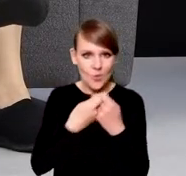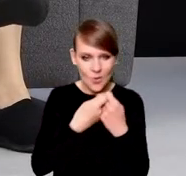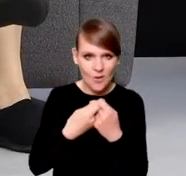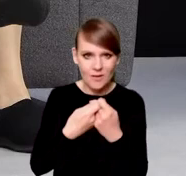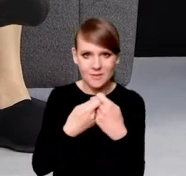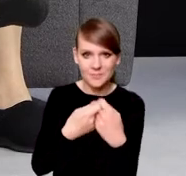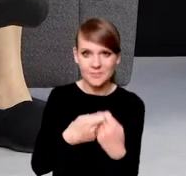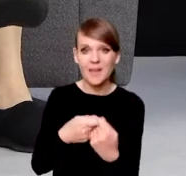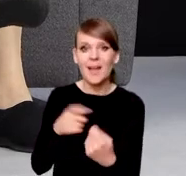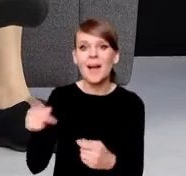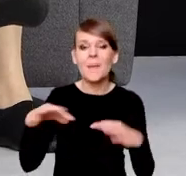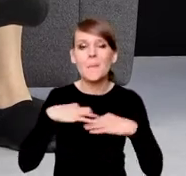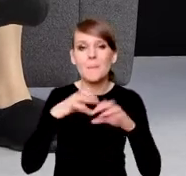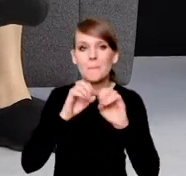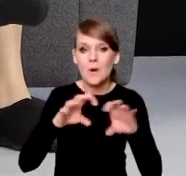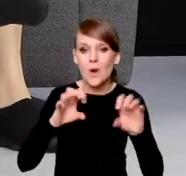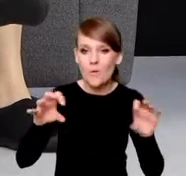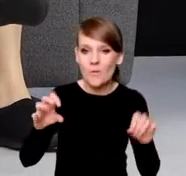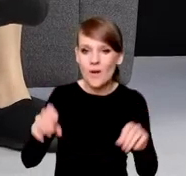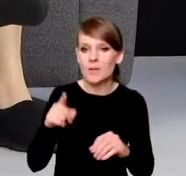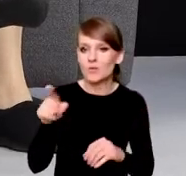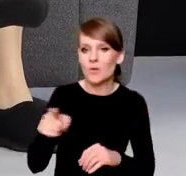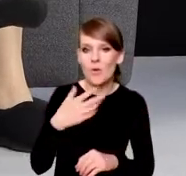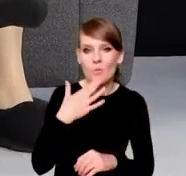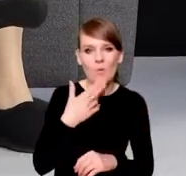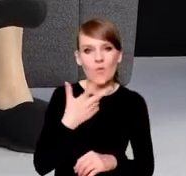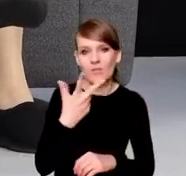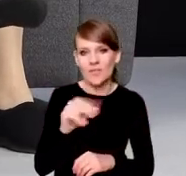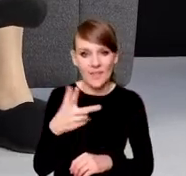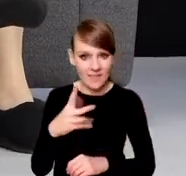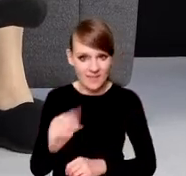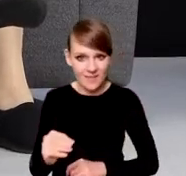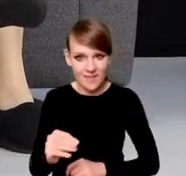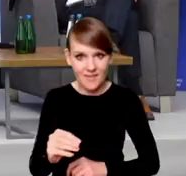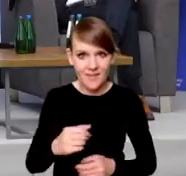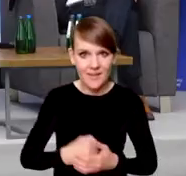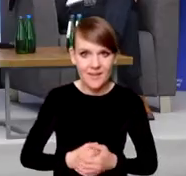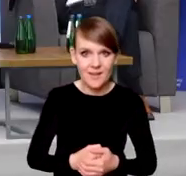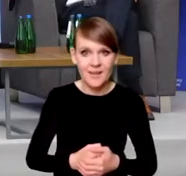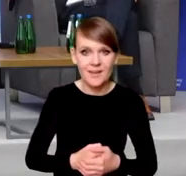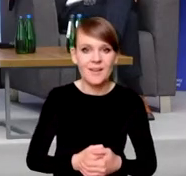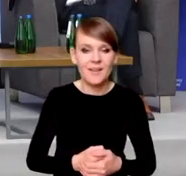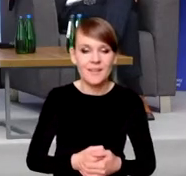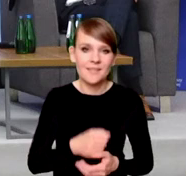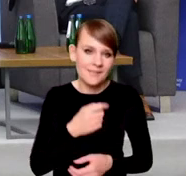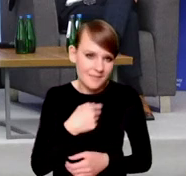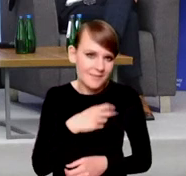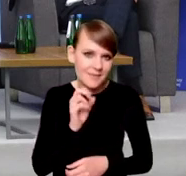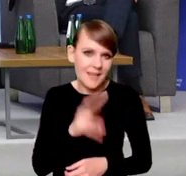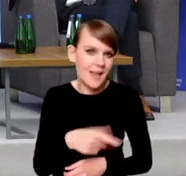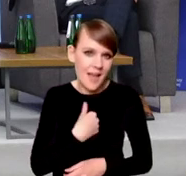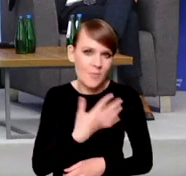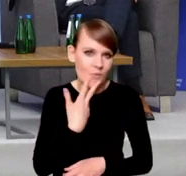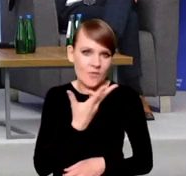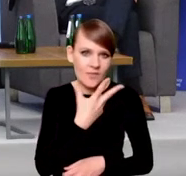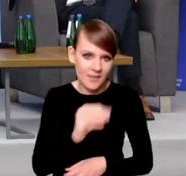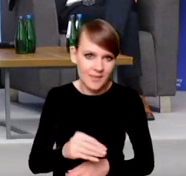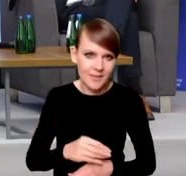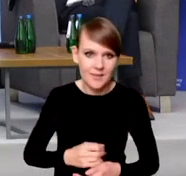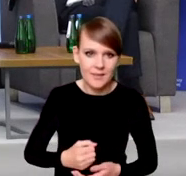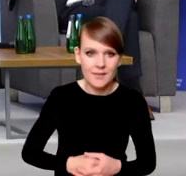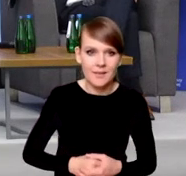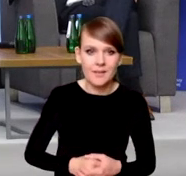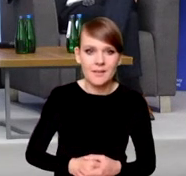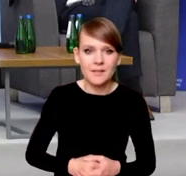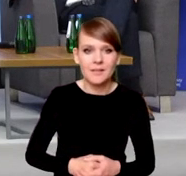pani profesor mówi nie, więc nie, ja nie. Oddam głos. Ja już któryś głos. Raz potem, mówię nie, ale... Potem nie,